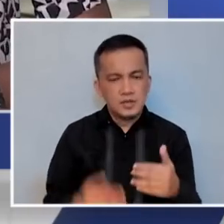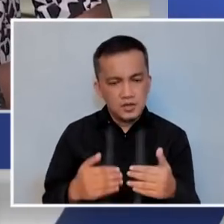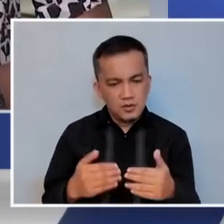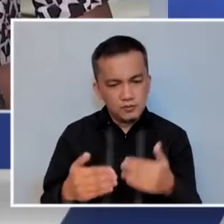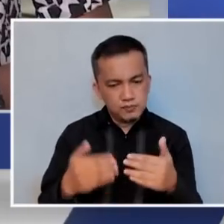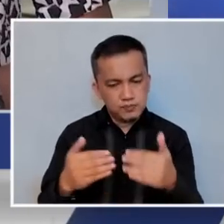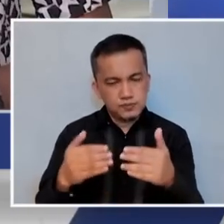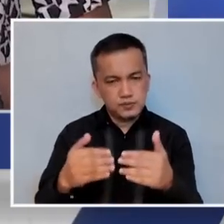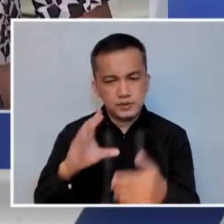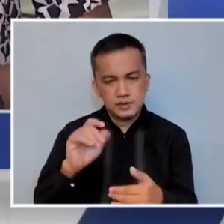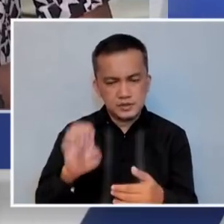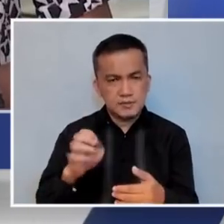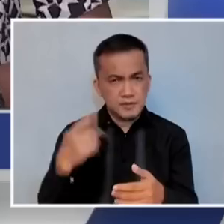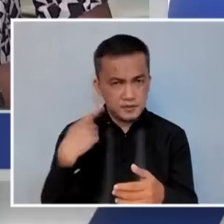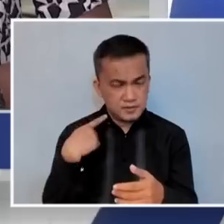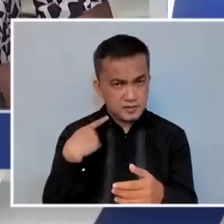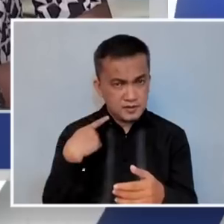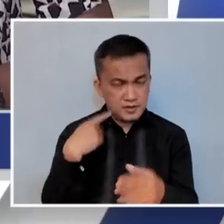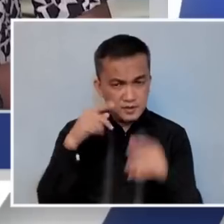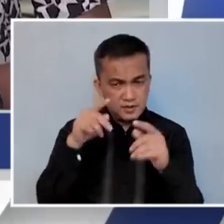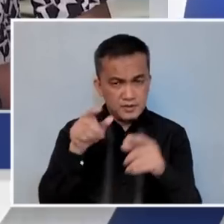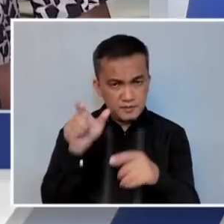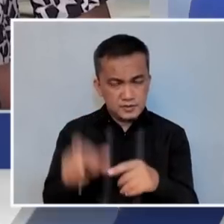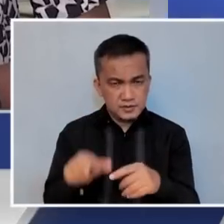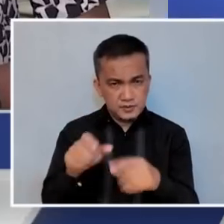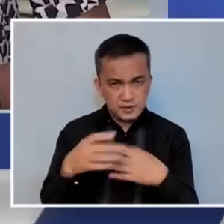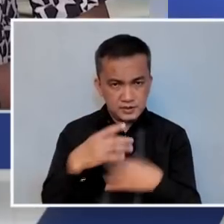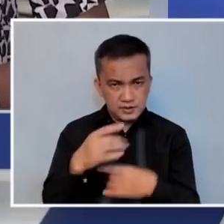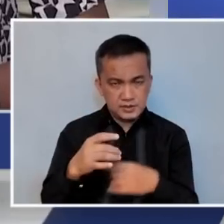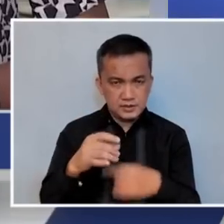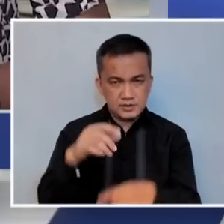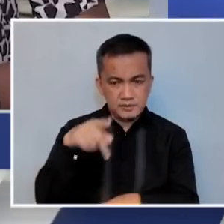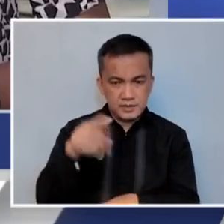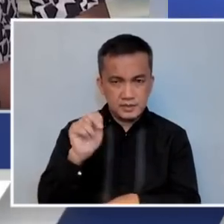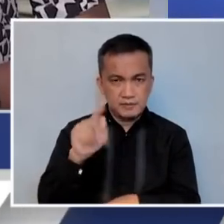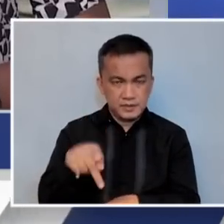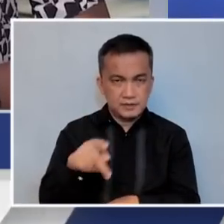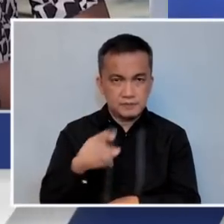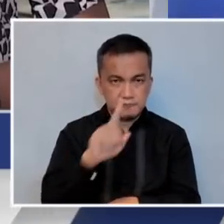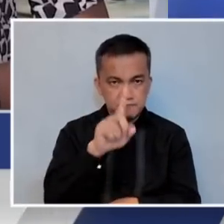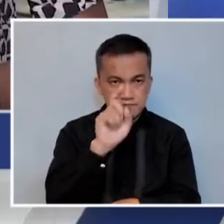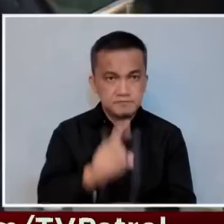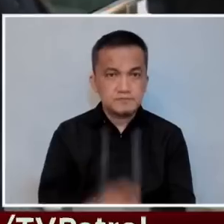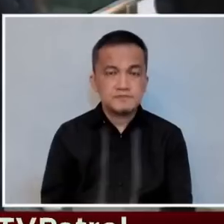at may persons of interest na ba ang PNP?